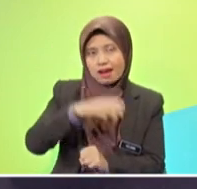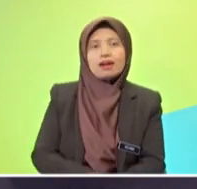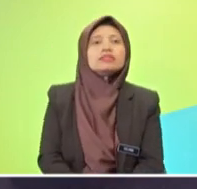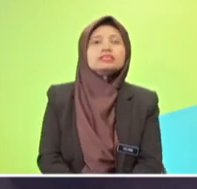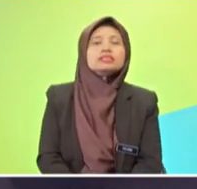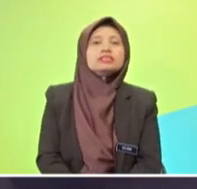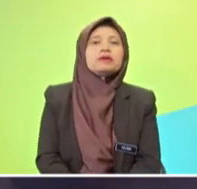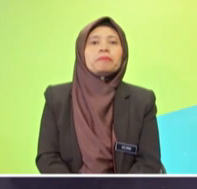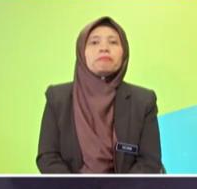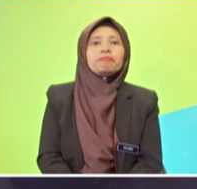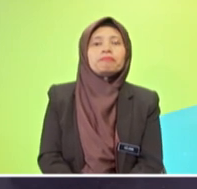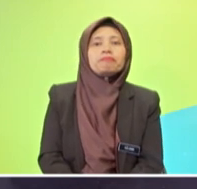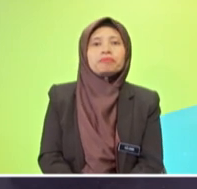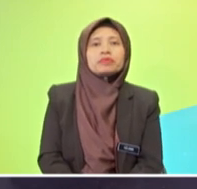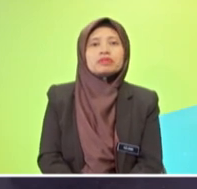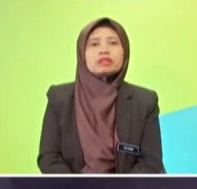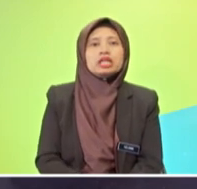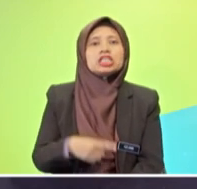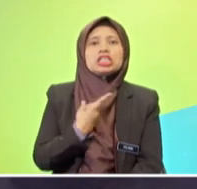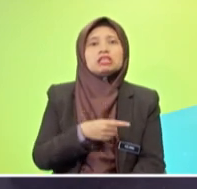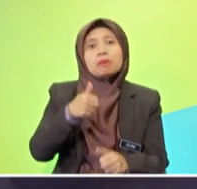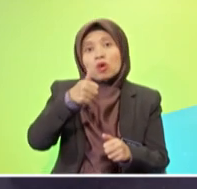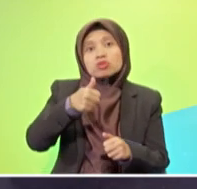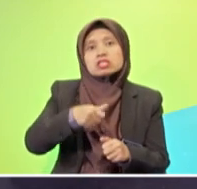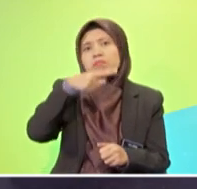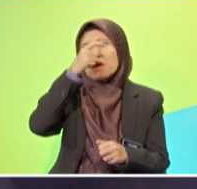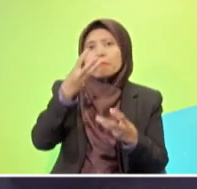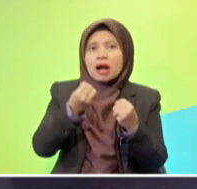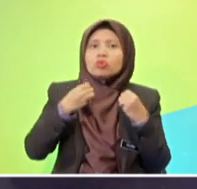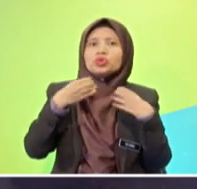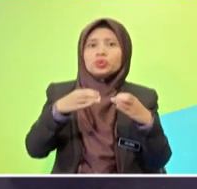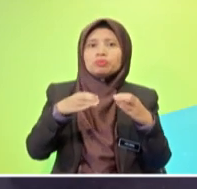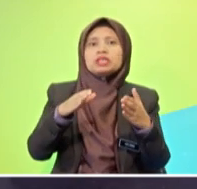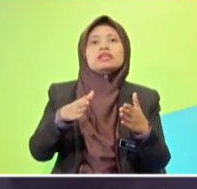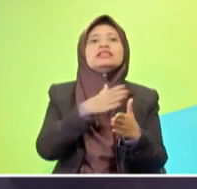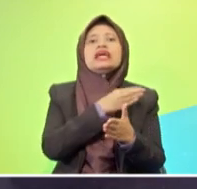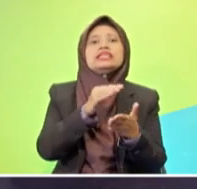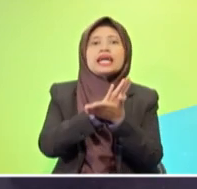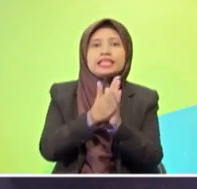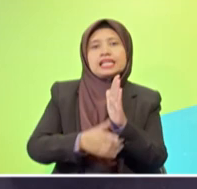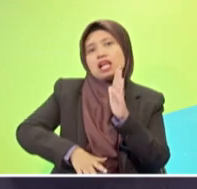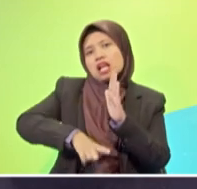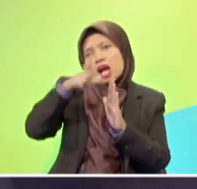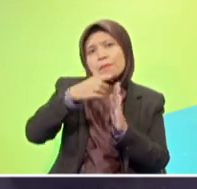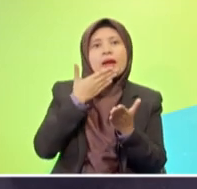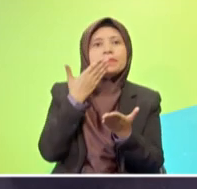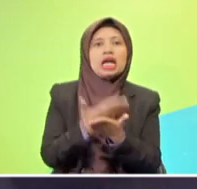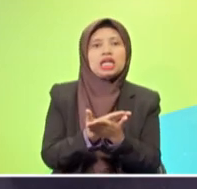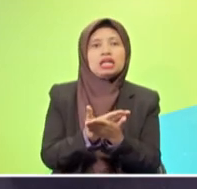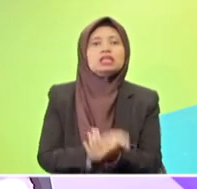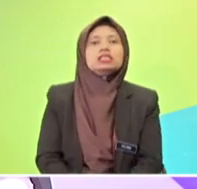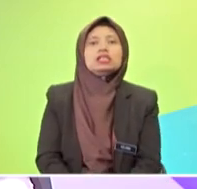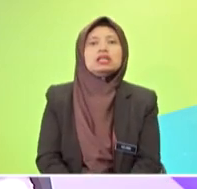hendak mencube daripada sikap mencube itulah kita akhirnya akan menjadi lebih baik dari masa ke masa event Baiklah kita terus